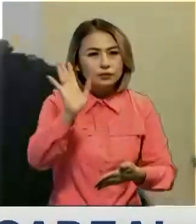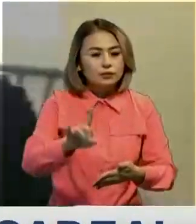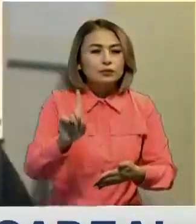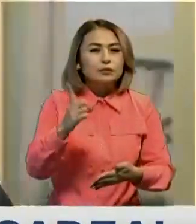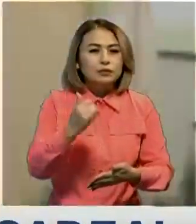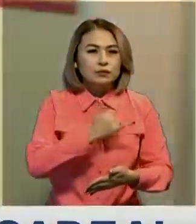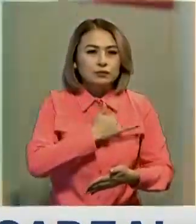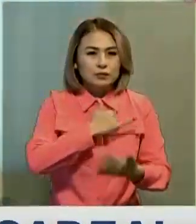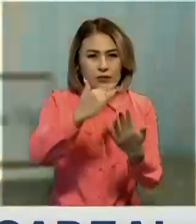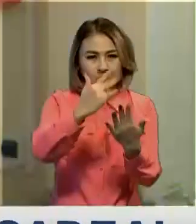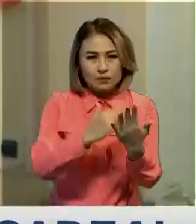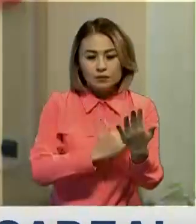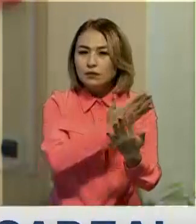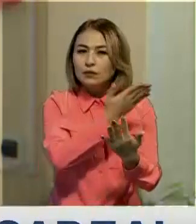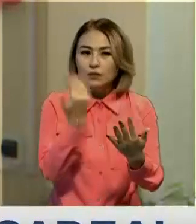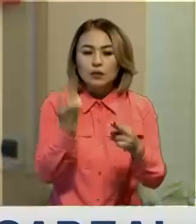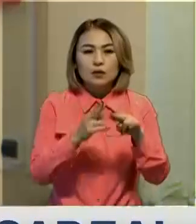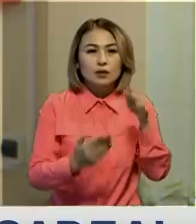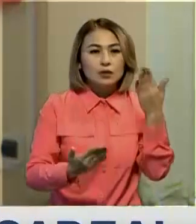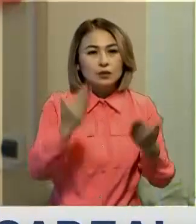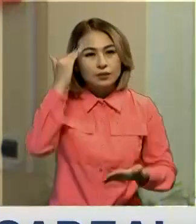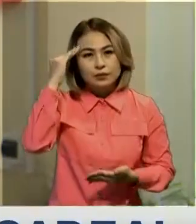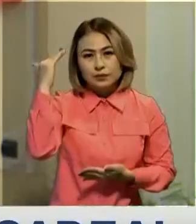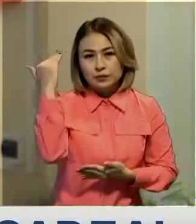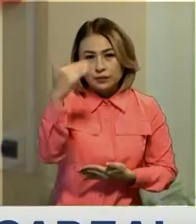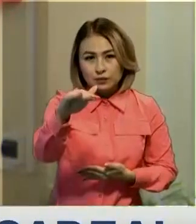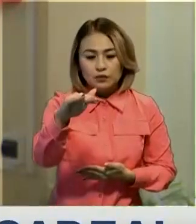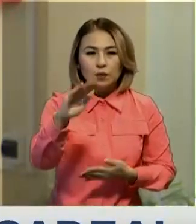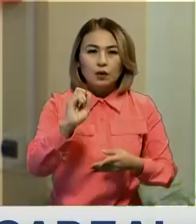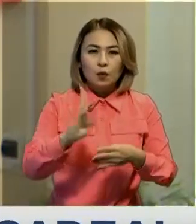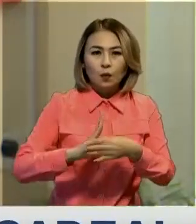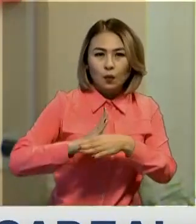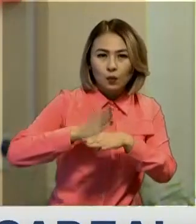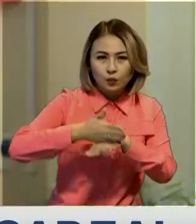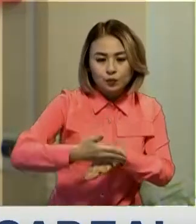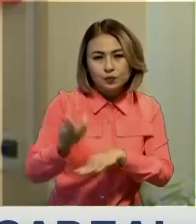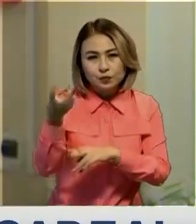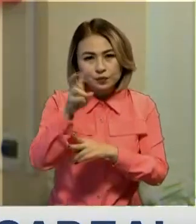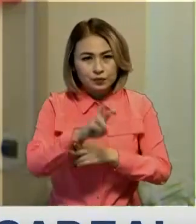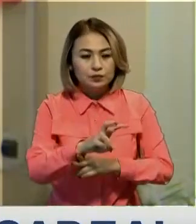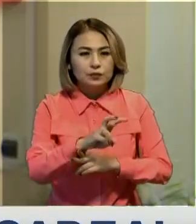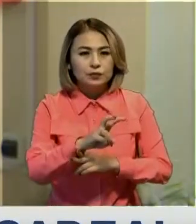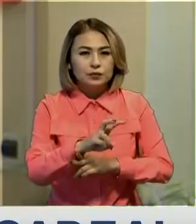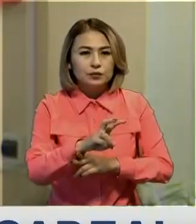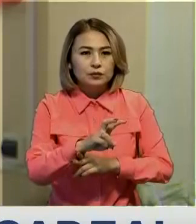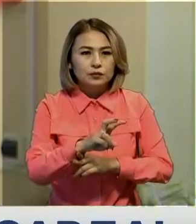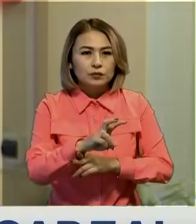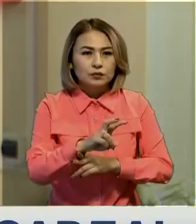олар біздің базада енгізілмеген. Егер сырттан келіп, қонақ ретінде келген адамды вахта